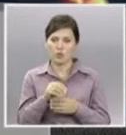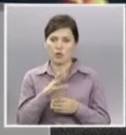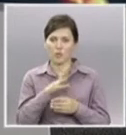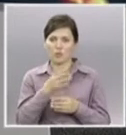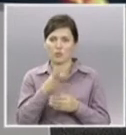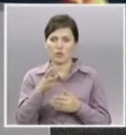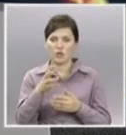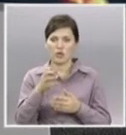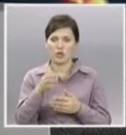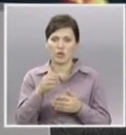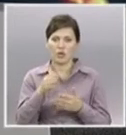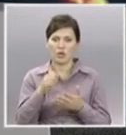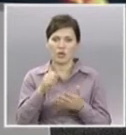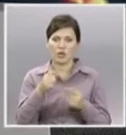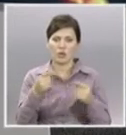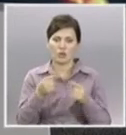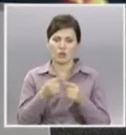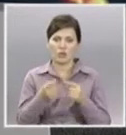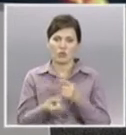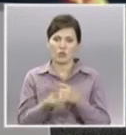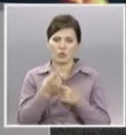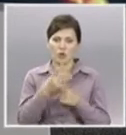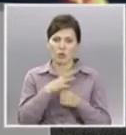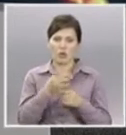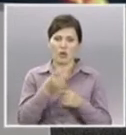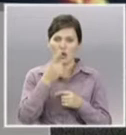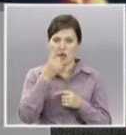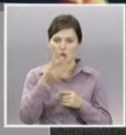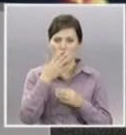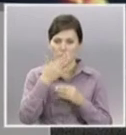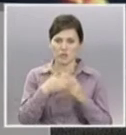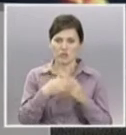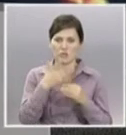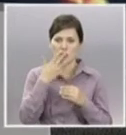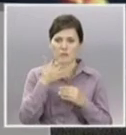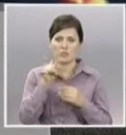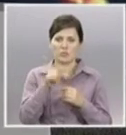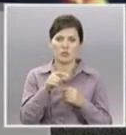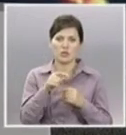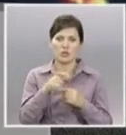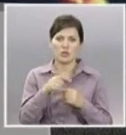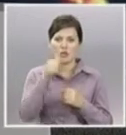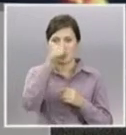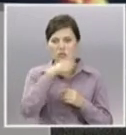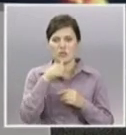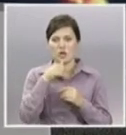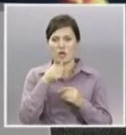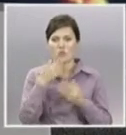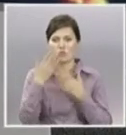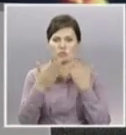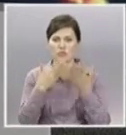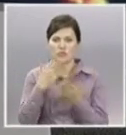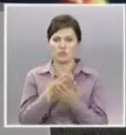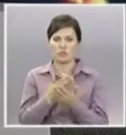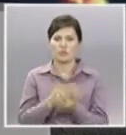осы мұрағаттық анықтамалар сұрайды. Бізге алыс жақын шетелдерден жылына мыңдаған бізге сұраныстар келіп